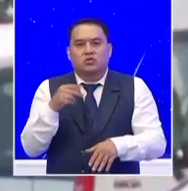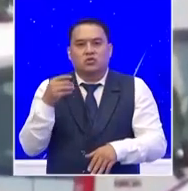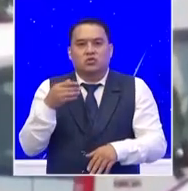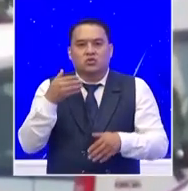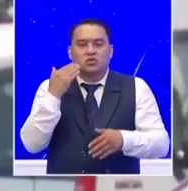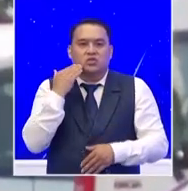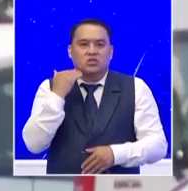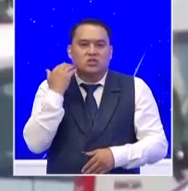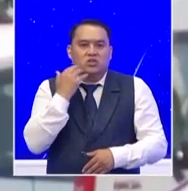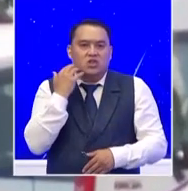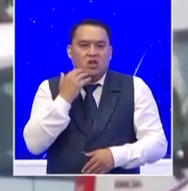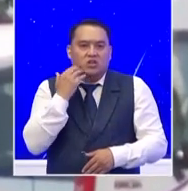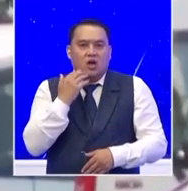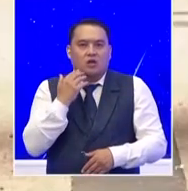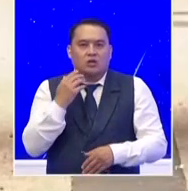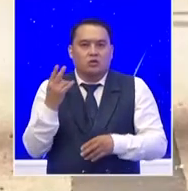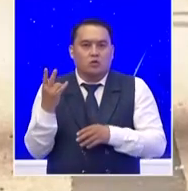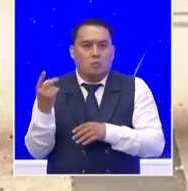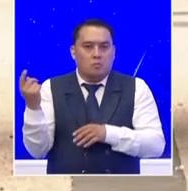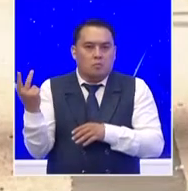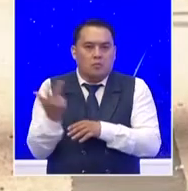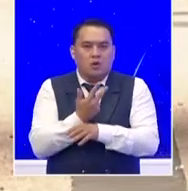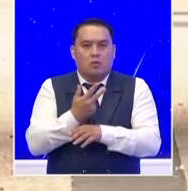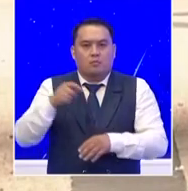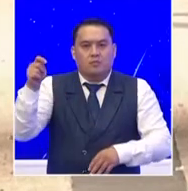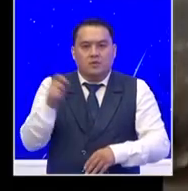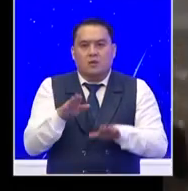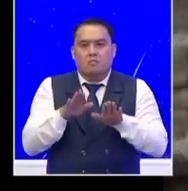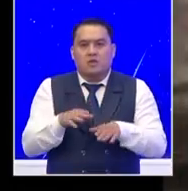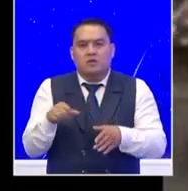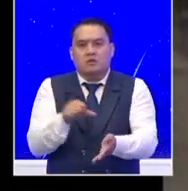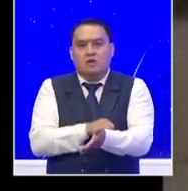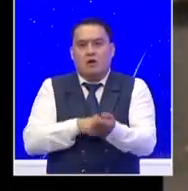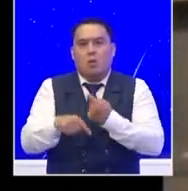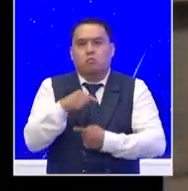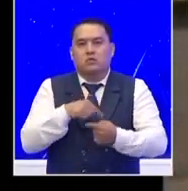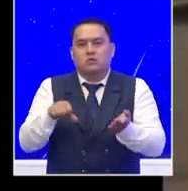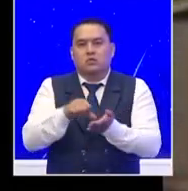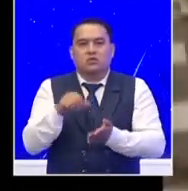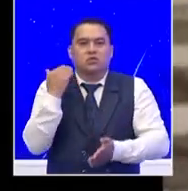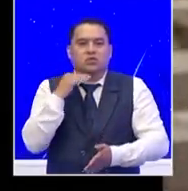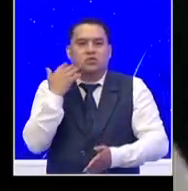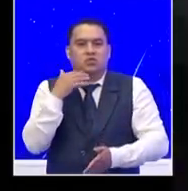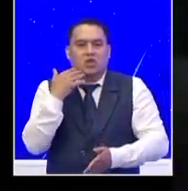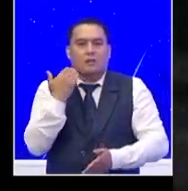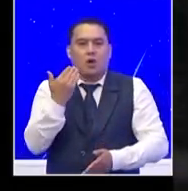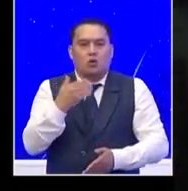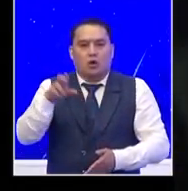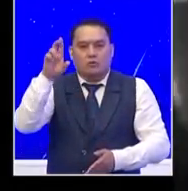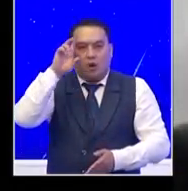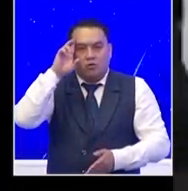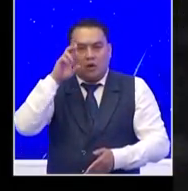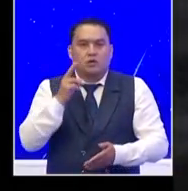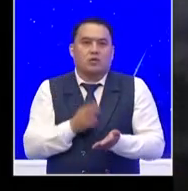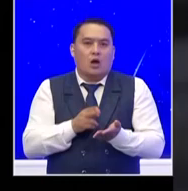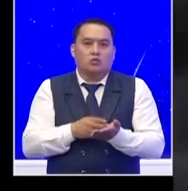чеченского подростка 3 ночи подряд приезжали с намерением разобраться с местными наркодилерами представители чеченской диаспоры. Госсекретарь